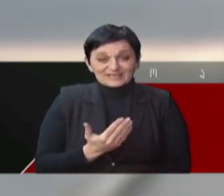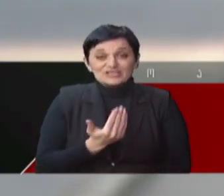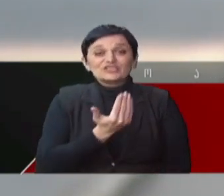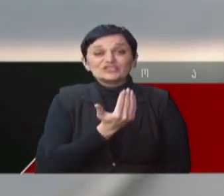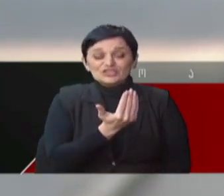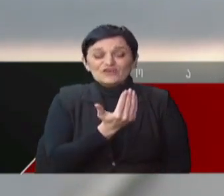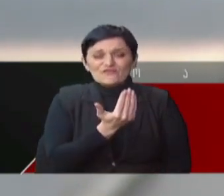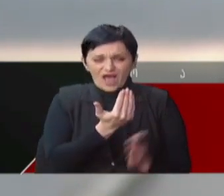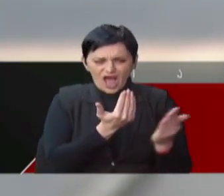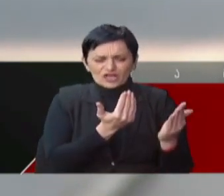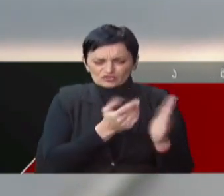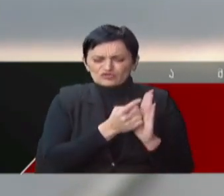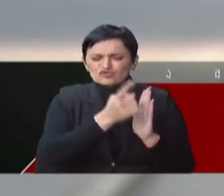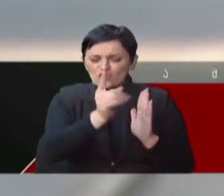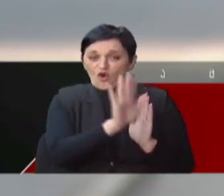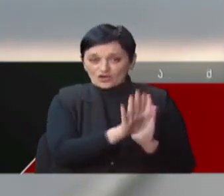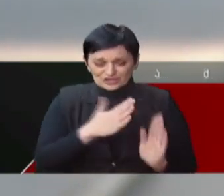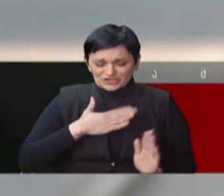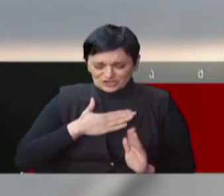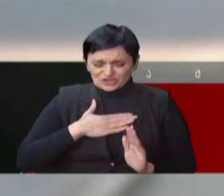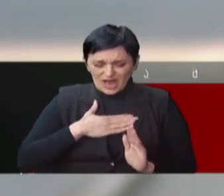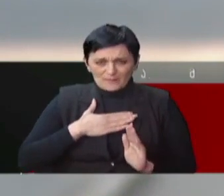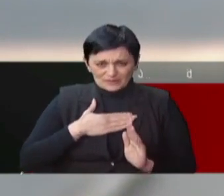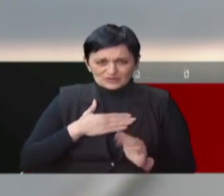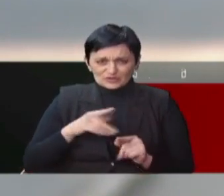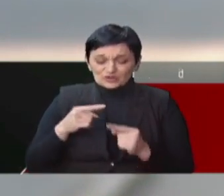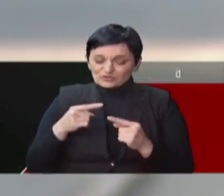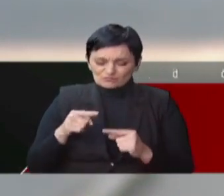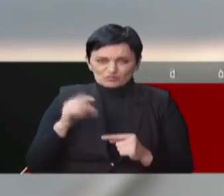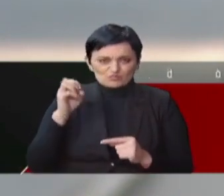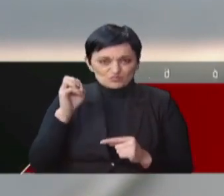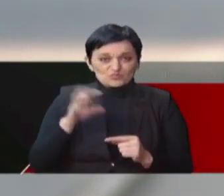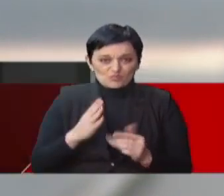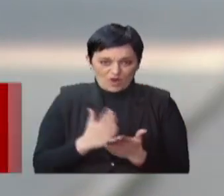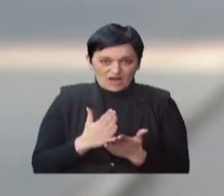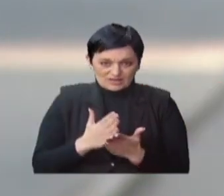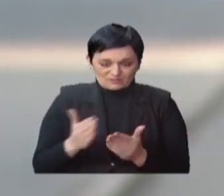თქვენთვის დაშხოს იყოს და თქვენთვის სულ ზღურბლზია მოსული.